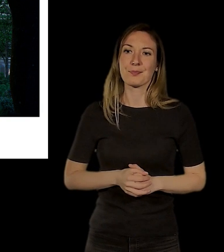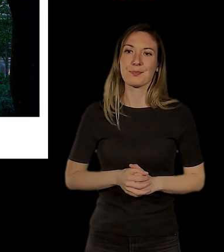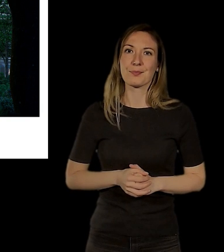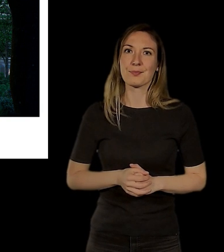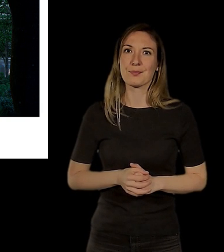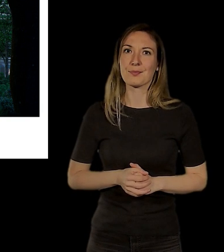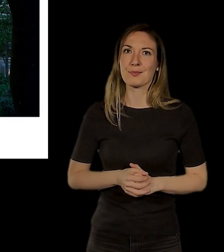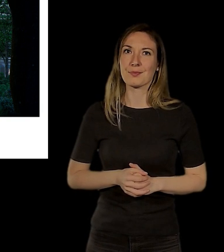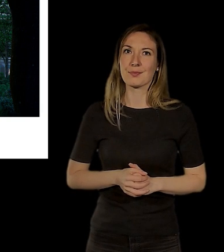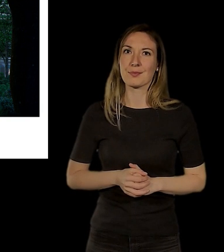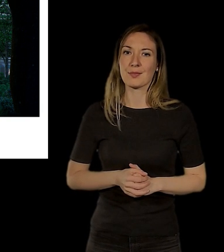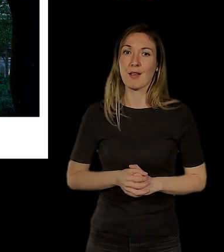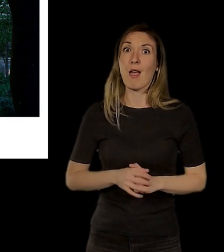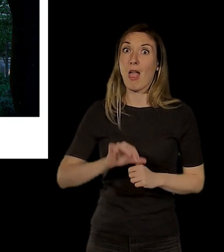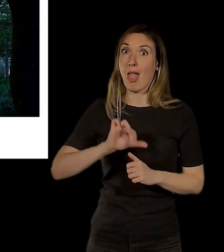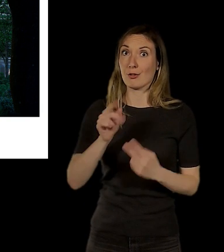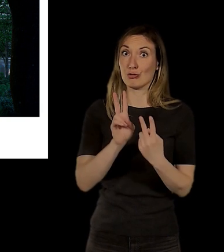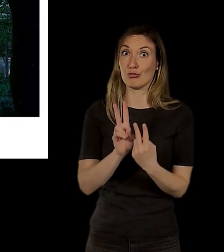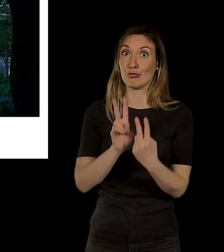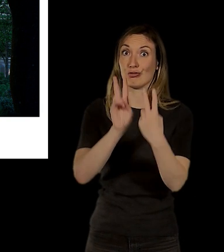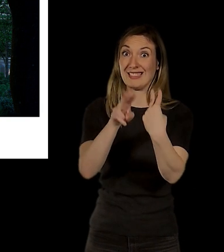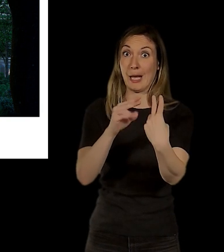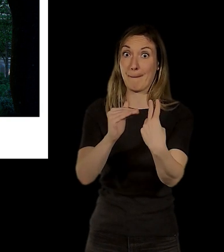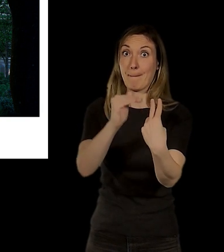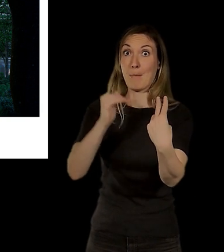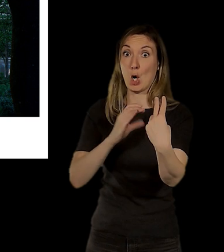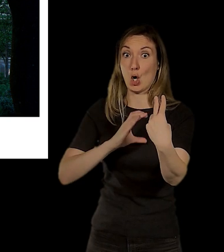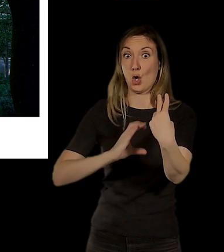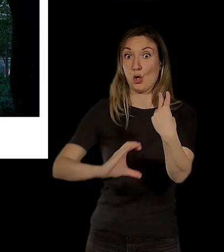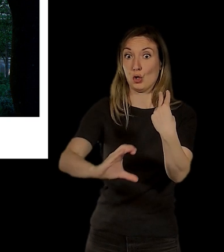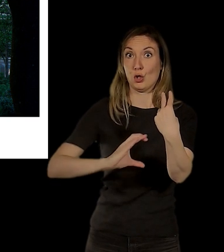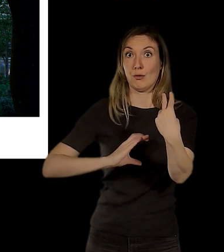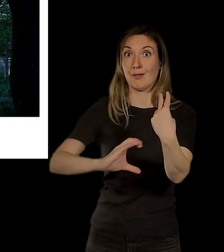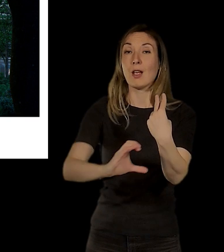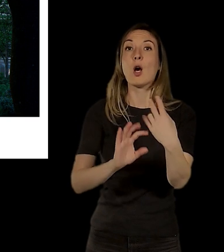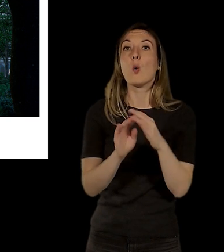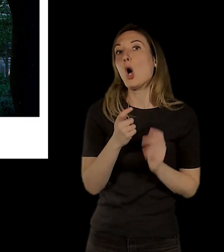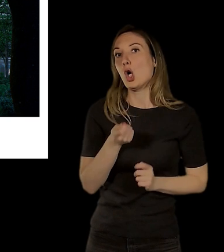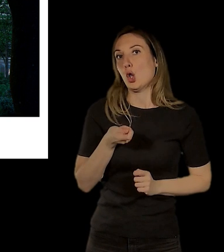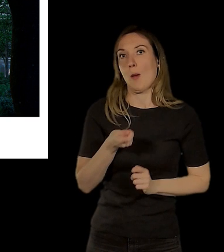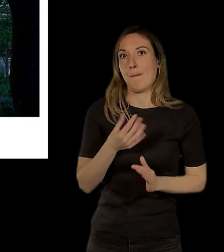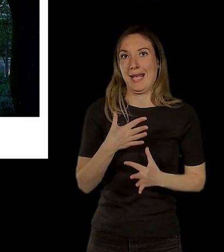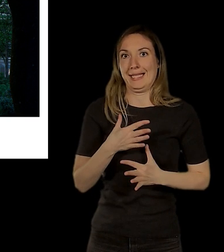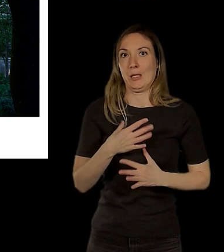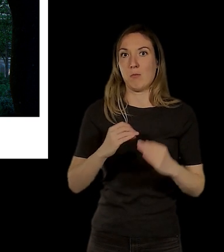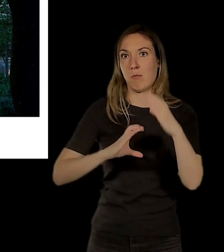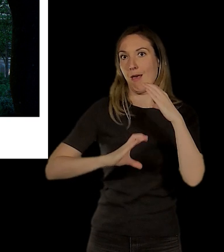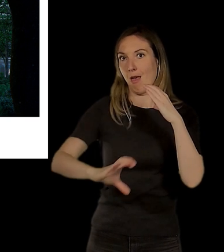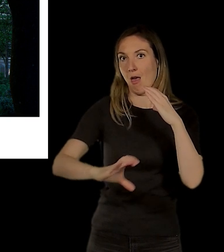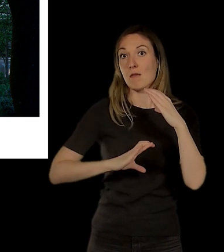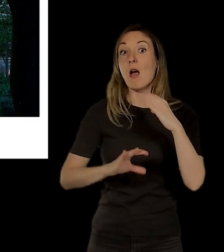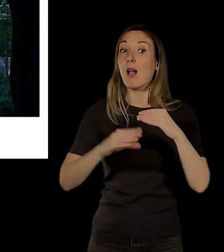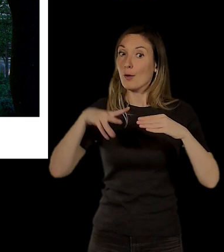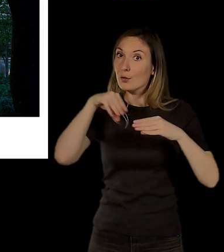magistrály jsme navrhli něco jako velkou oranžerii, která by byla nevytápěným meziprostorem, který by ale dodal